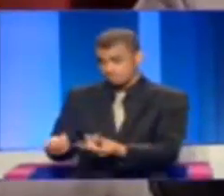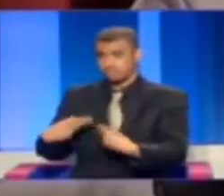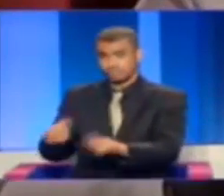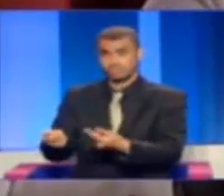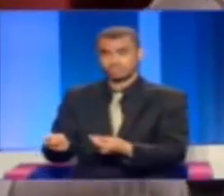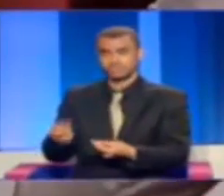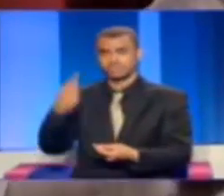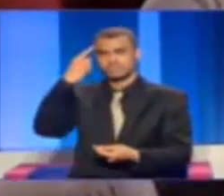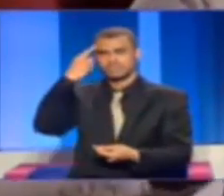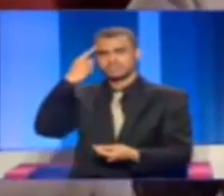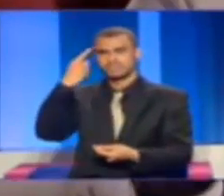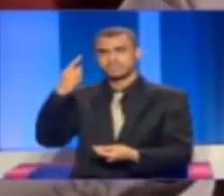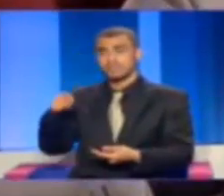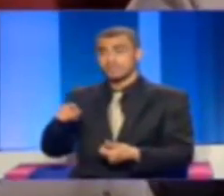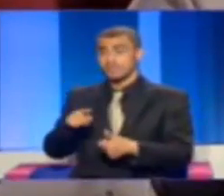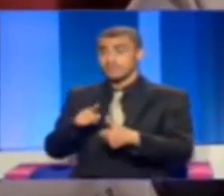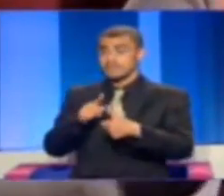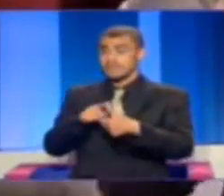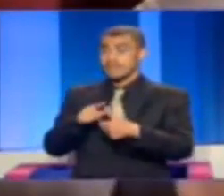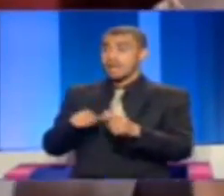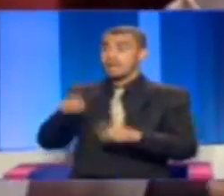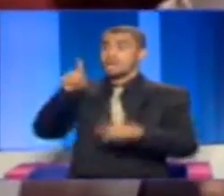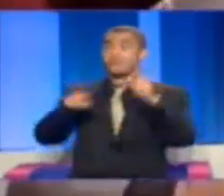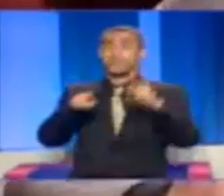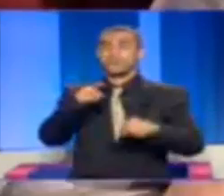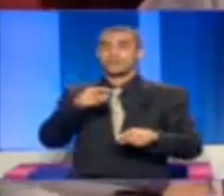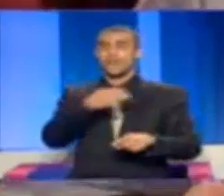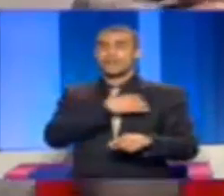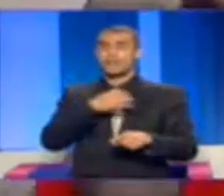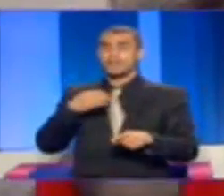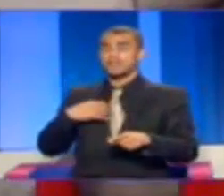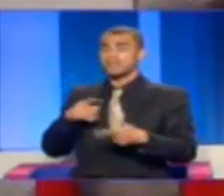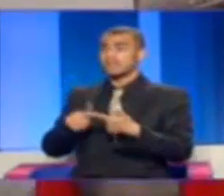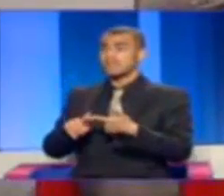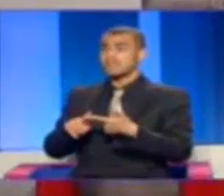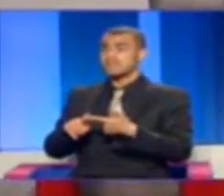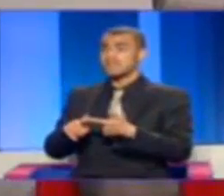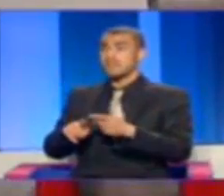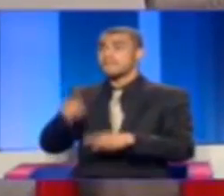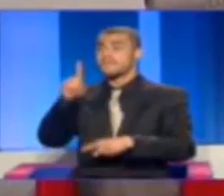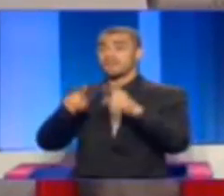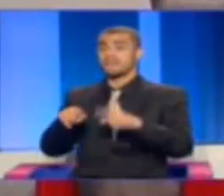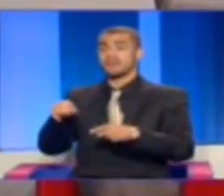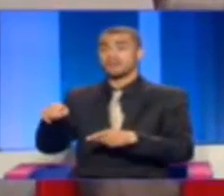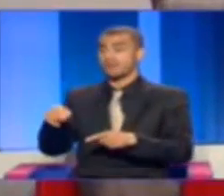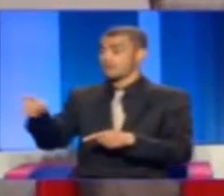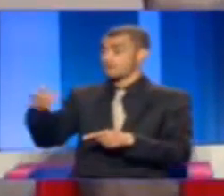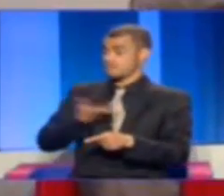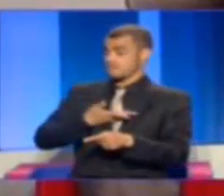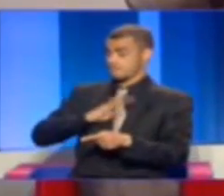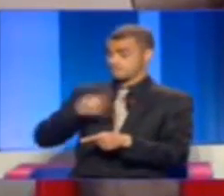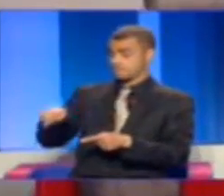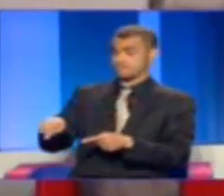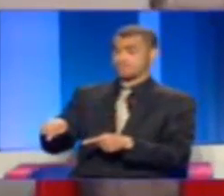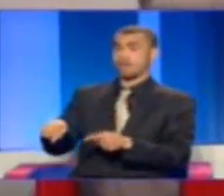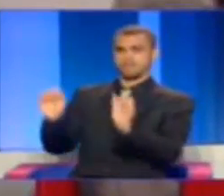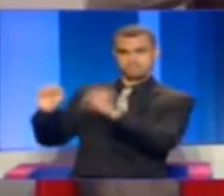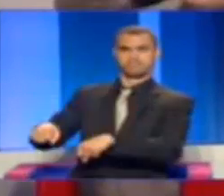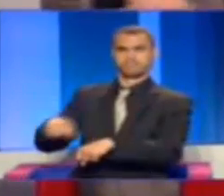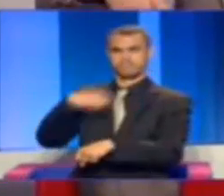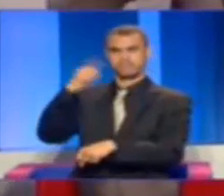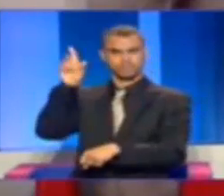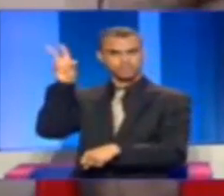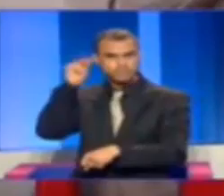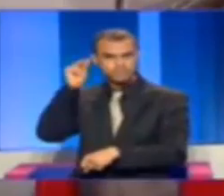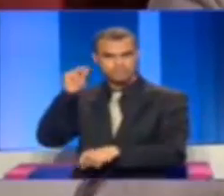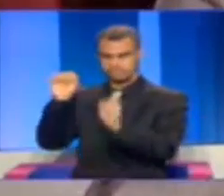هنا انه كيقول له ولدك غادي يسمع. علاش قلت له الاستاذ كنشكرو على المهنيه ديالو؟ من المفروض اننا نشرحوا بانه